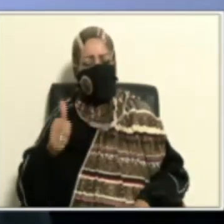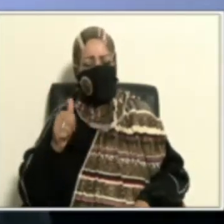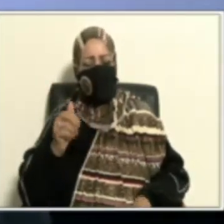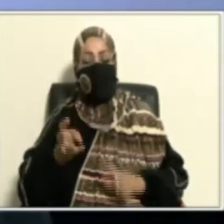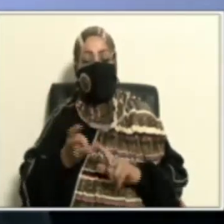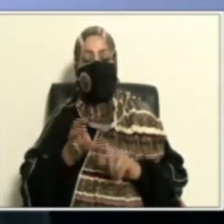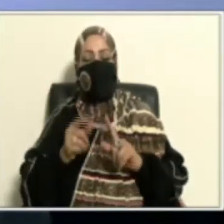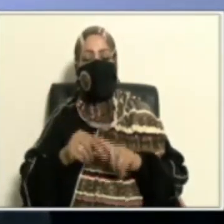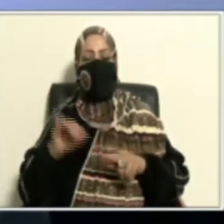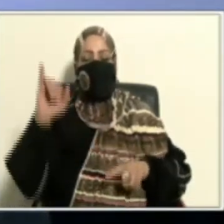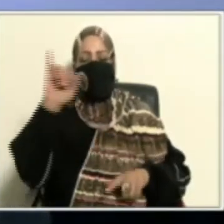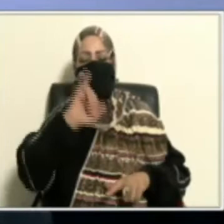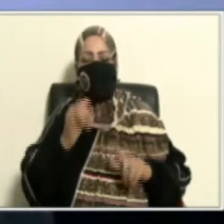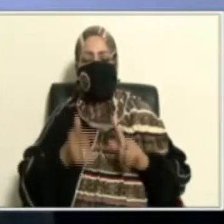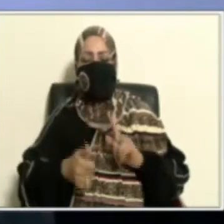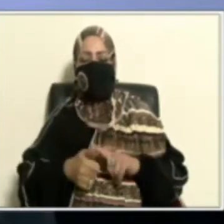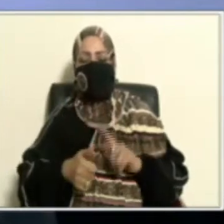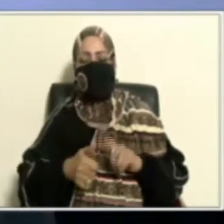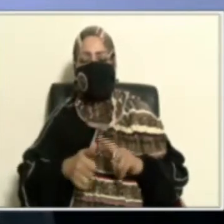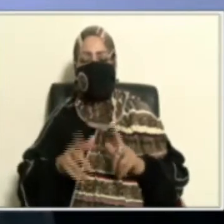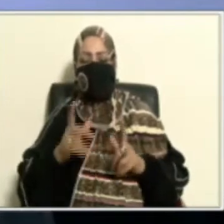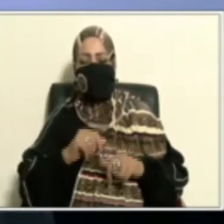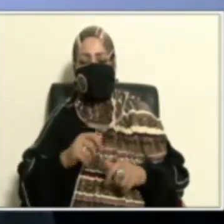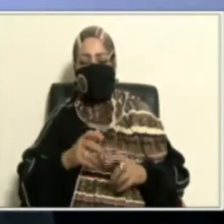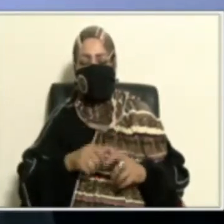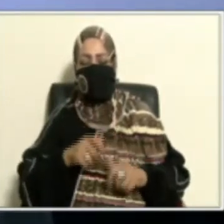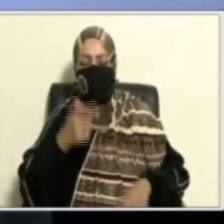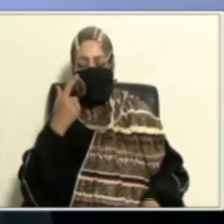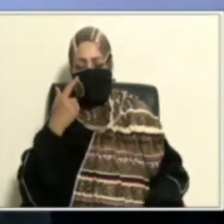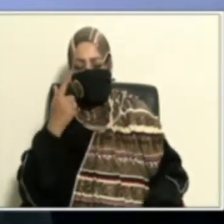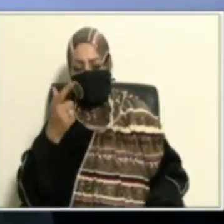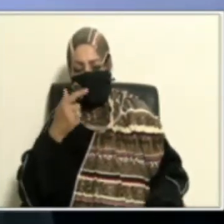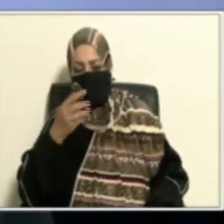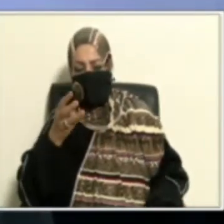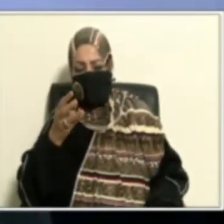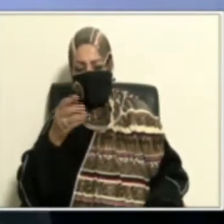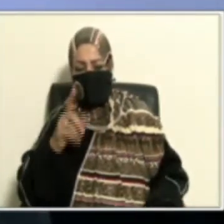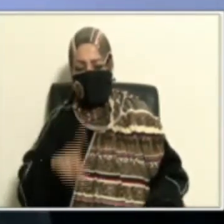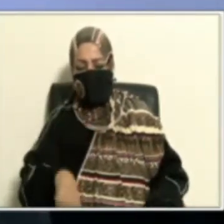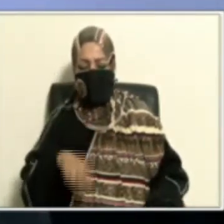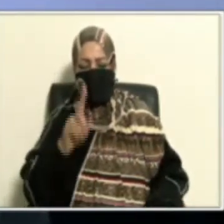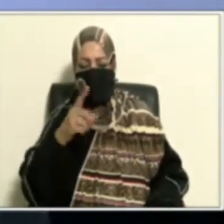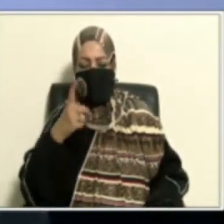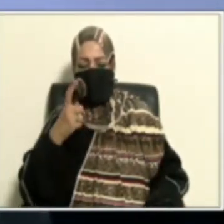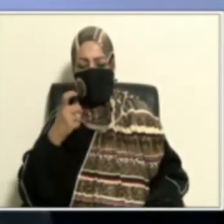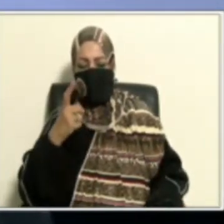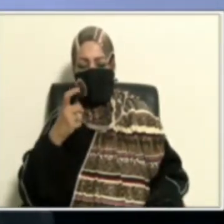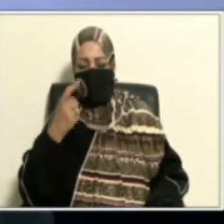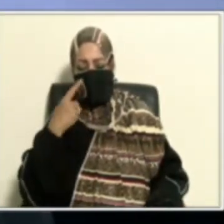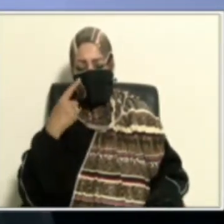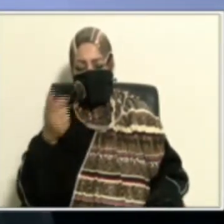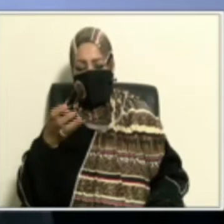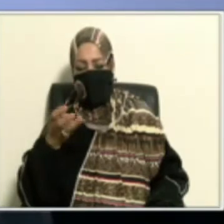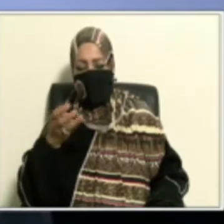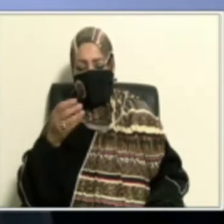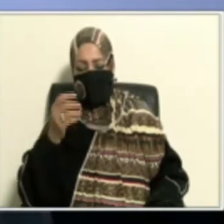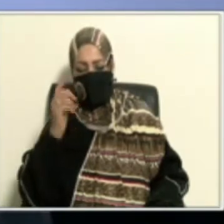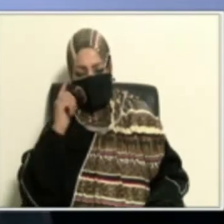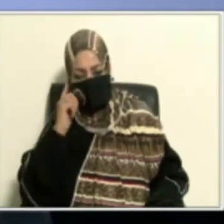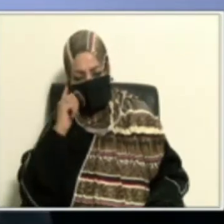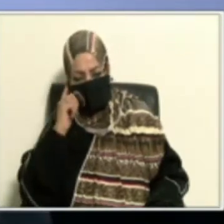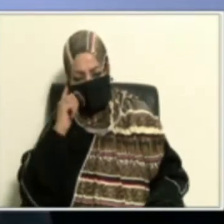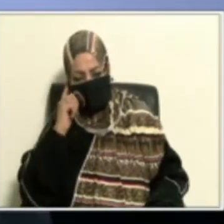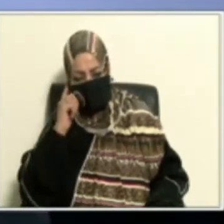على سيدنا محمد، 100 مرة لا حول ولا قوة إلا بالله، 100 مرة لا إله إلا الله، 100 مرة سبحان الله